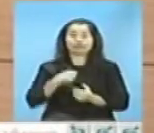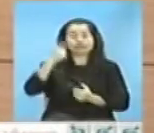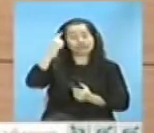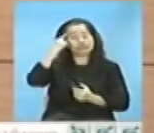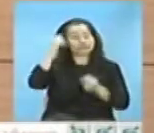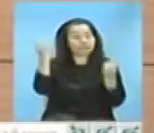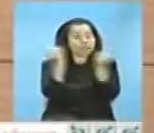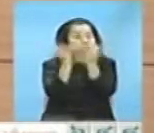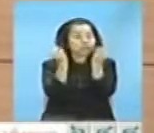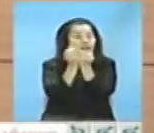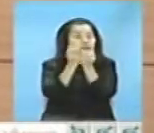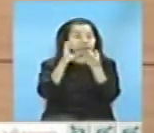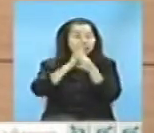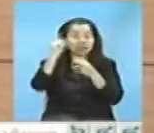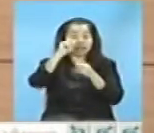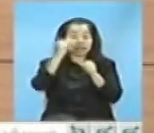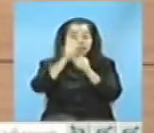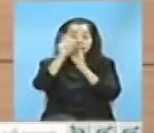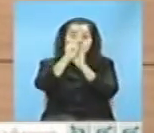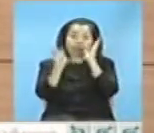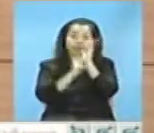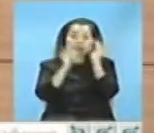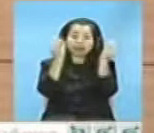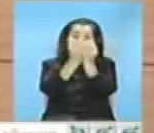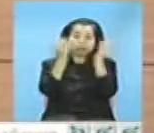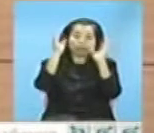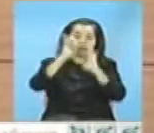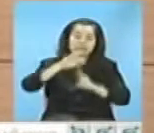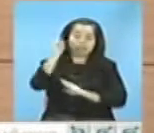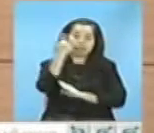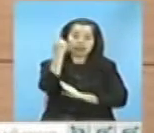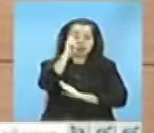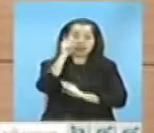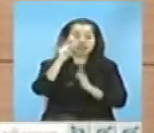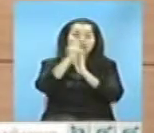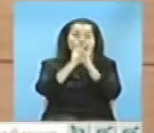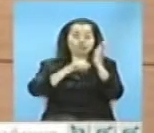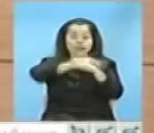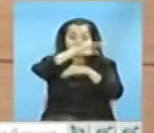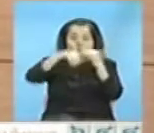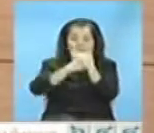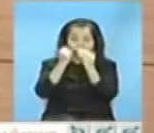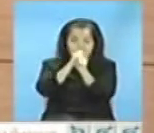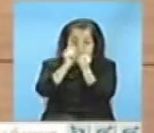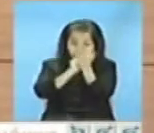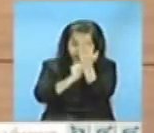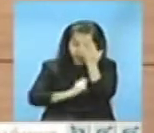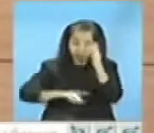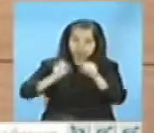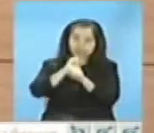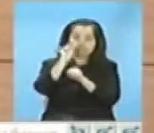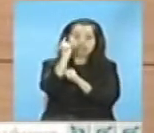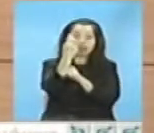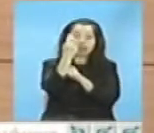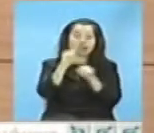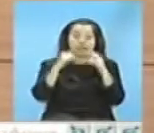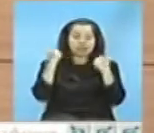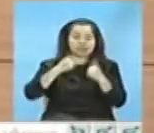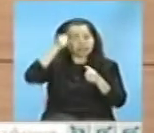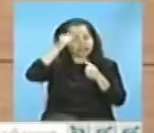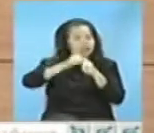กระทบจากการร่างรัฐธรรมนูญใหม่กฎหมายประกอบรัฐธรรมนูญทั้งหมดจะต้องมีการยกร่างใหม่ผมจำได้ว่าเมื่อตอนรัฐธรรม